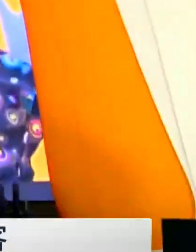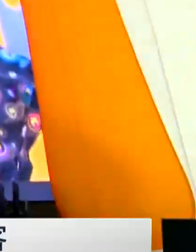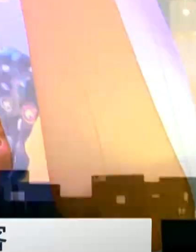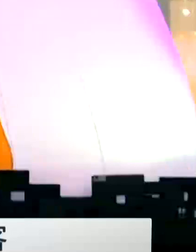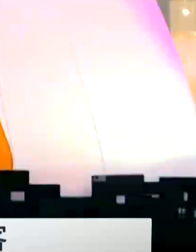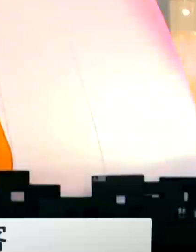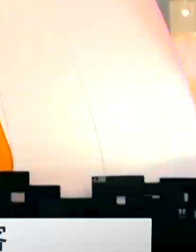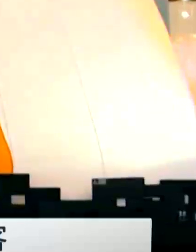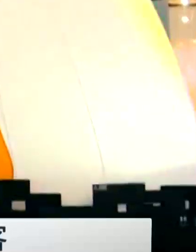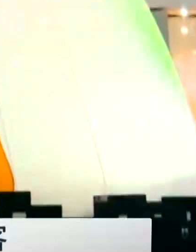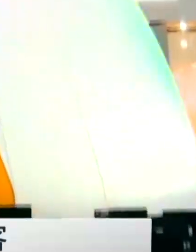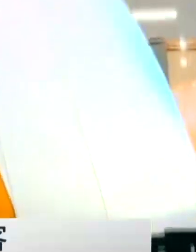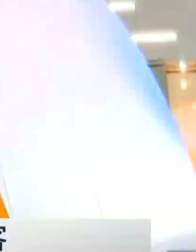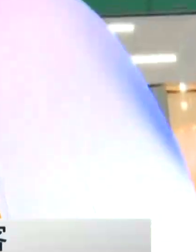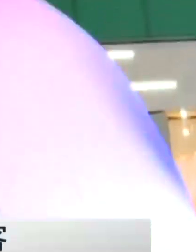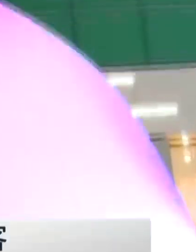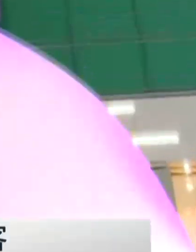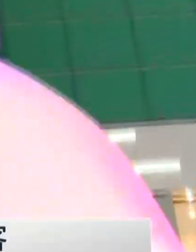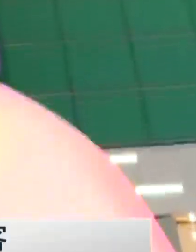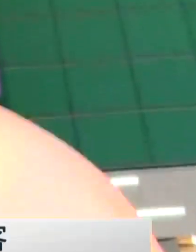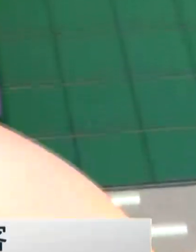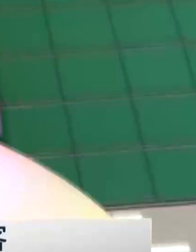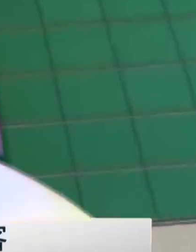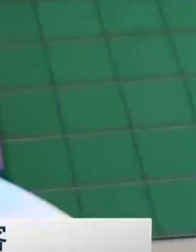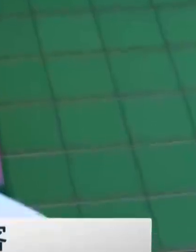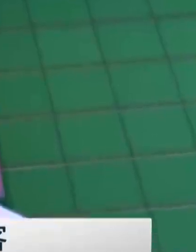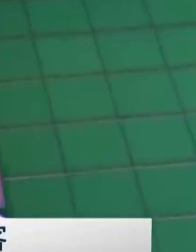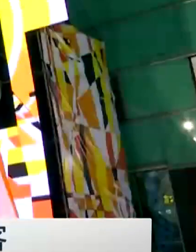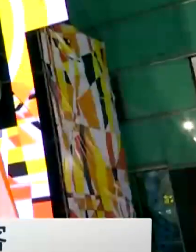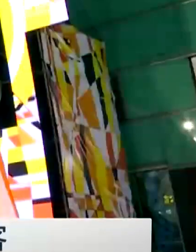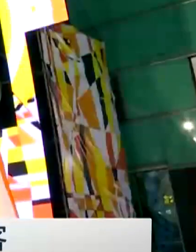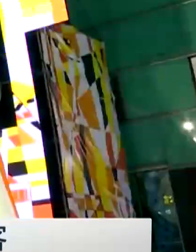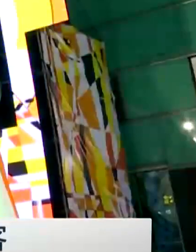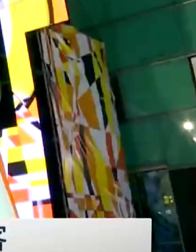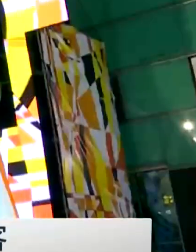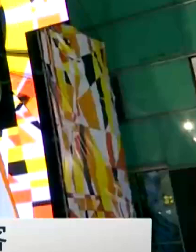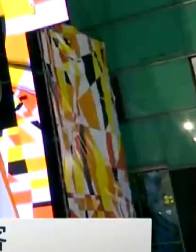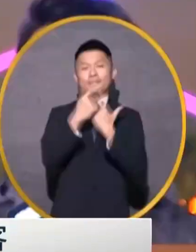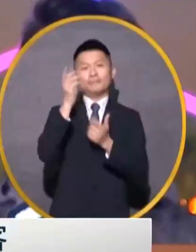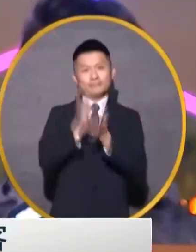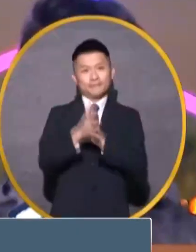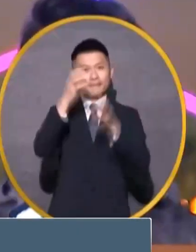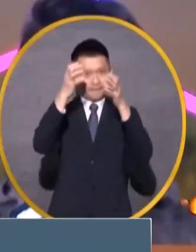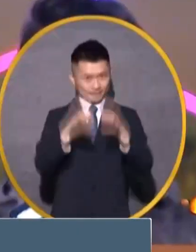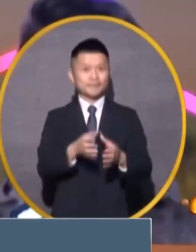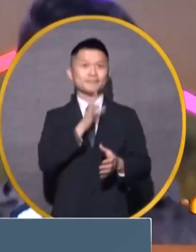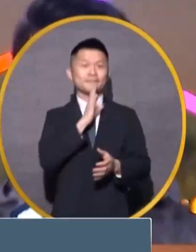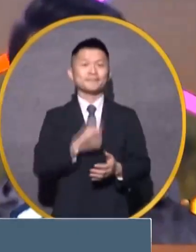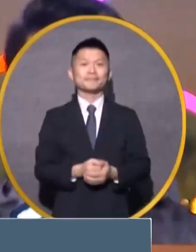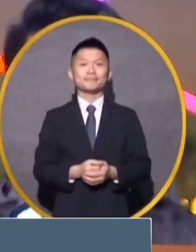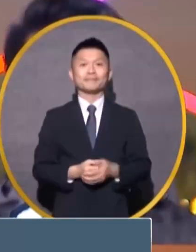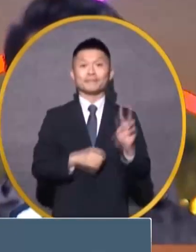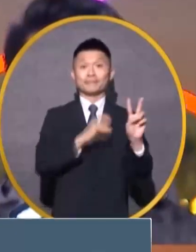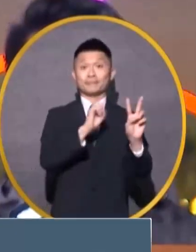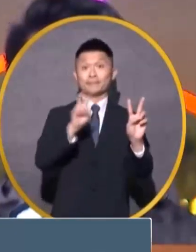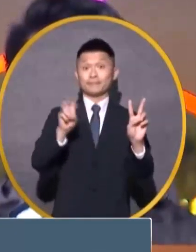第一场国际大型活动开跑，也象征台湾再度向外国旅客展开双臂。 2023台湾灯